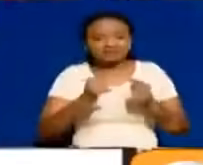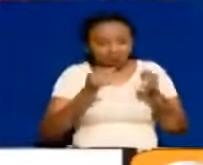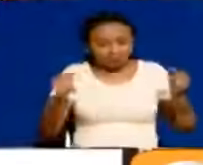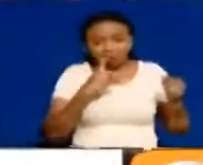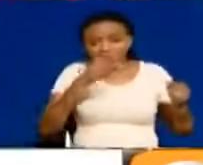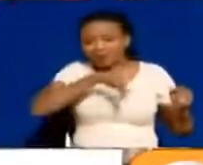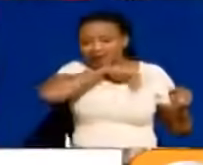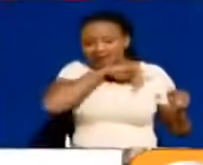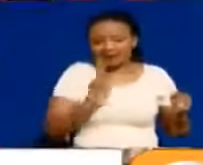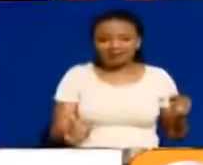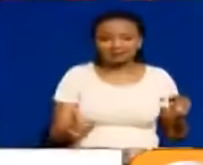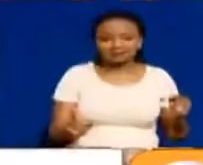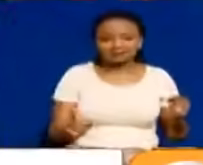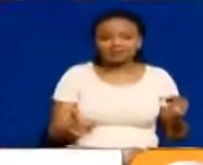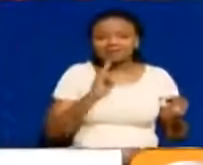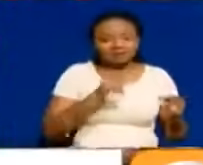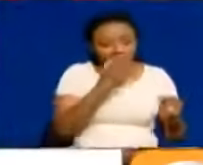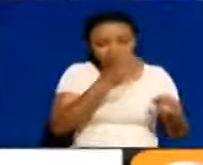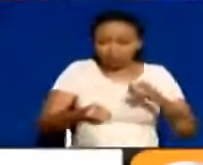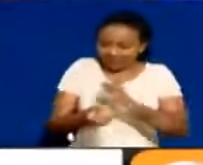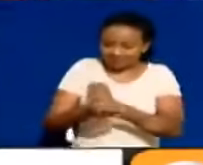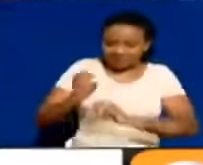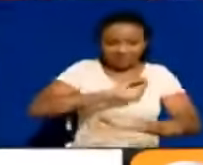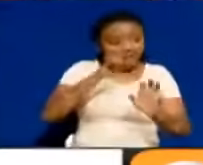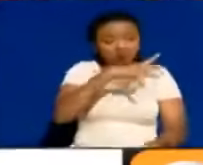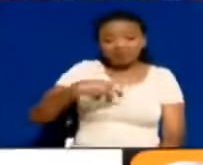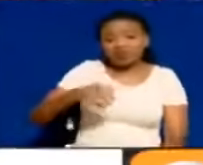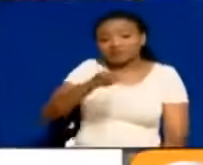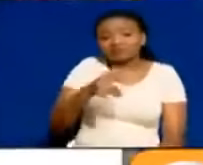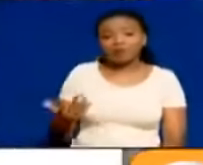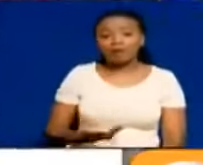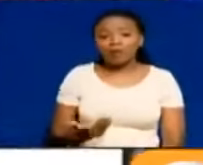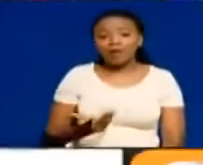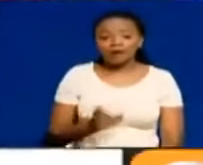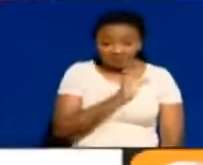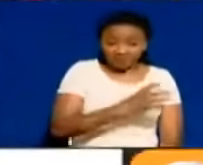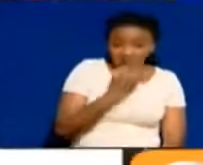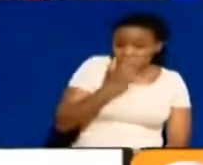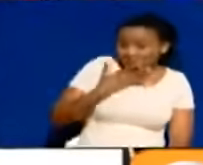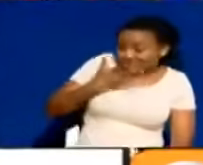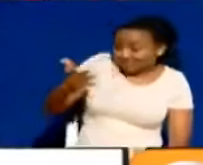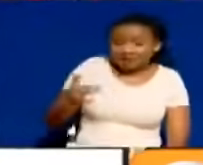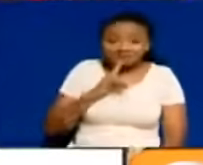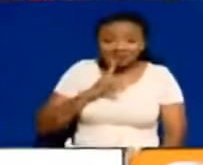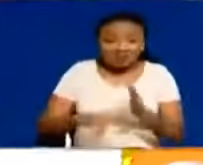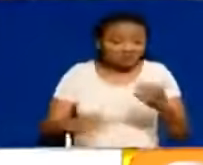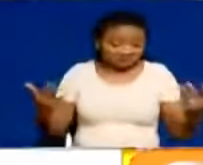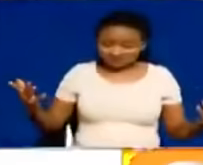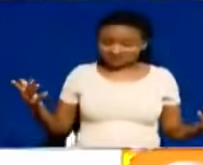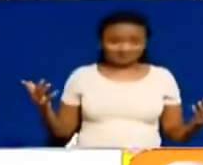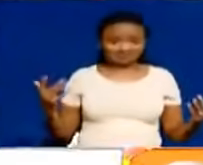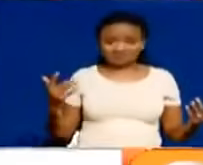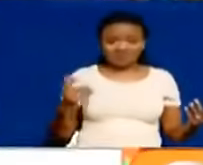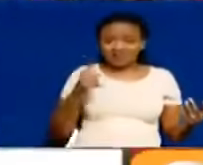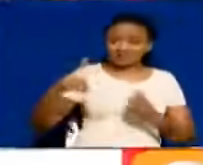wa ODM Raila Odinga wakimtaka Ruto kueleza chanzo cha utajiri wake. Ruto kwa upande wake anadai mijeledi hii